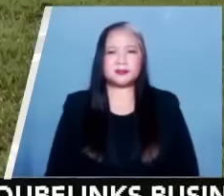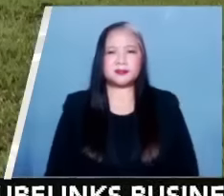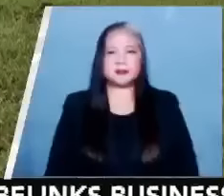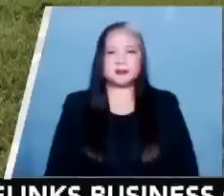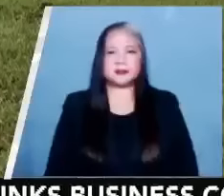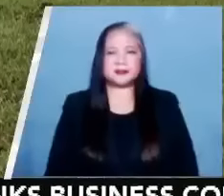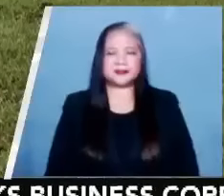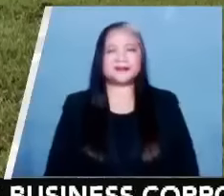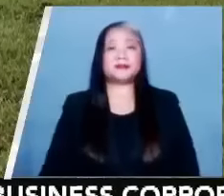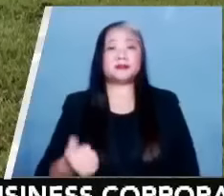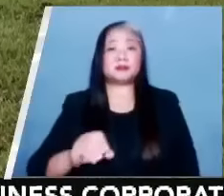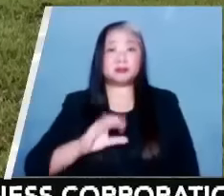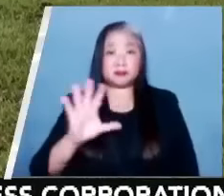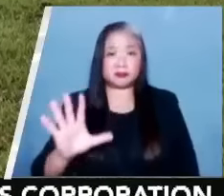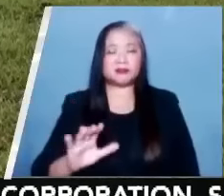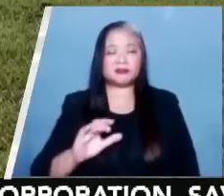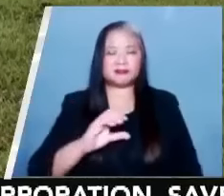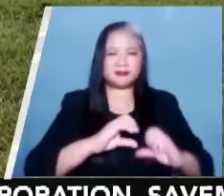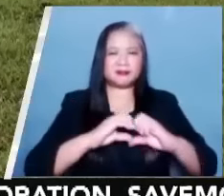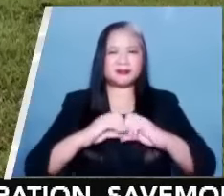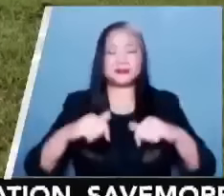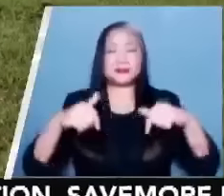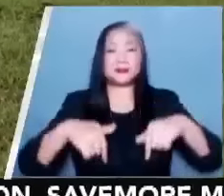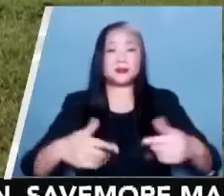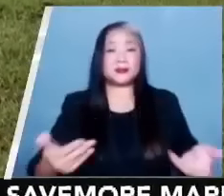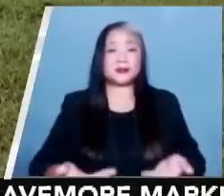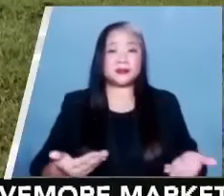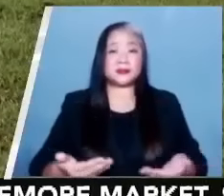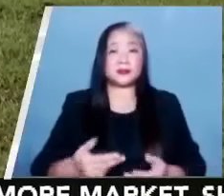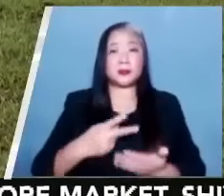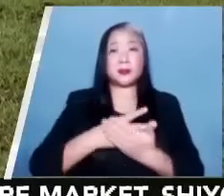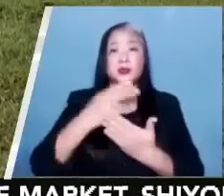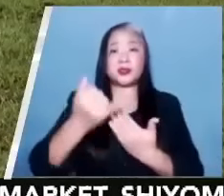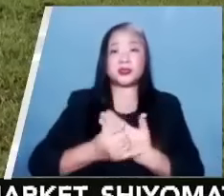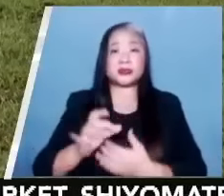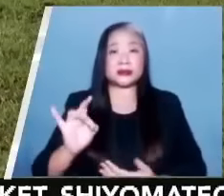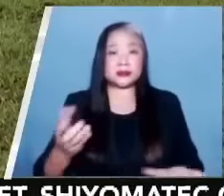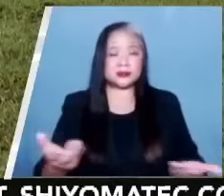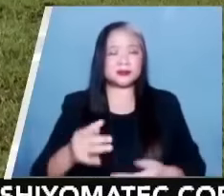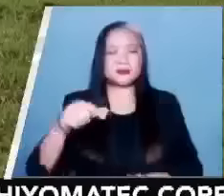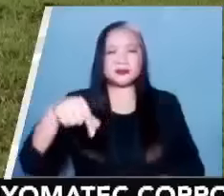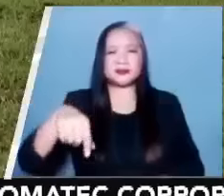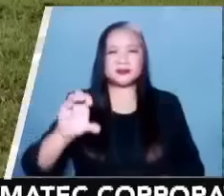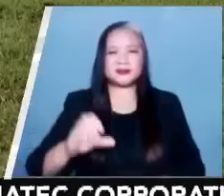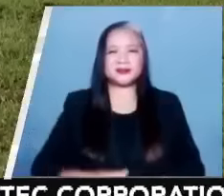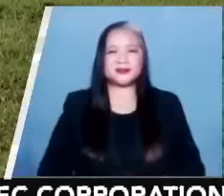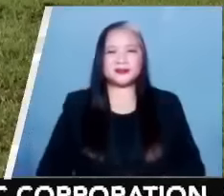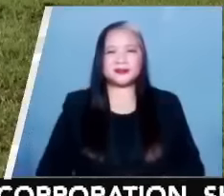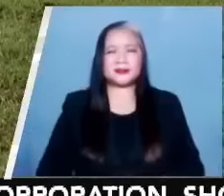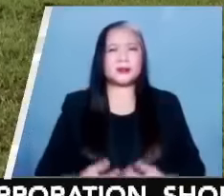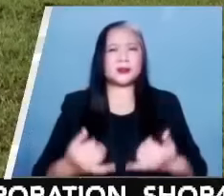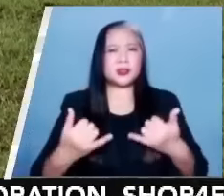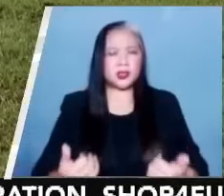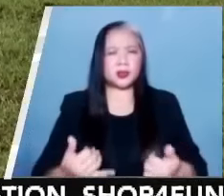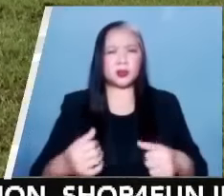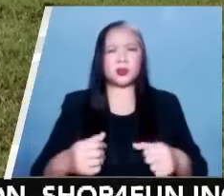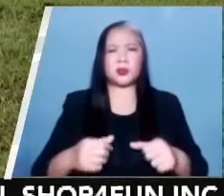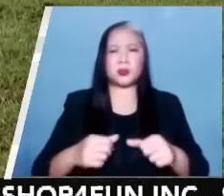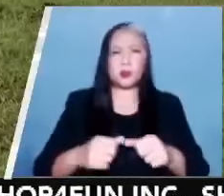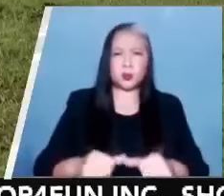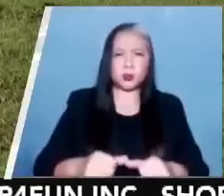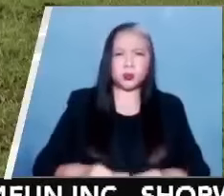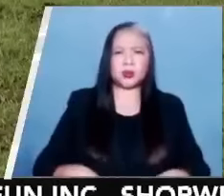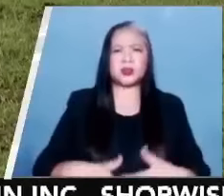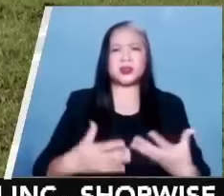Magandang umaga mga kapuso, andito pa rin po tayo sa Project 8 dito sa Quezon City at sa mga oso to ay tuloy-tuloy po rin po ang biglaan at mga